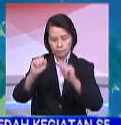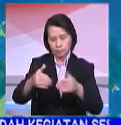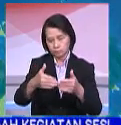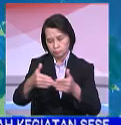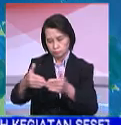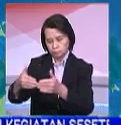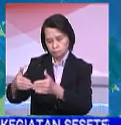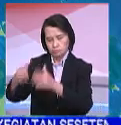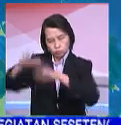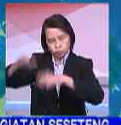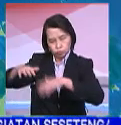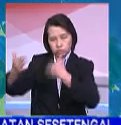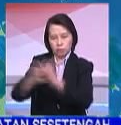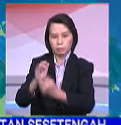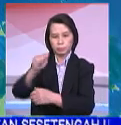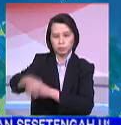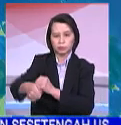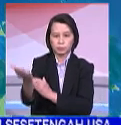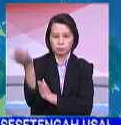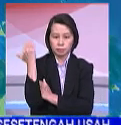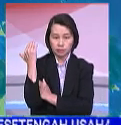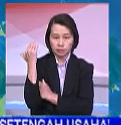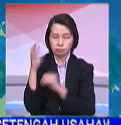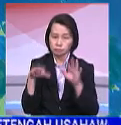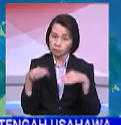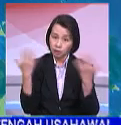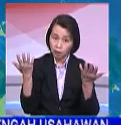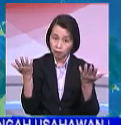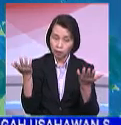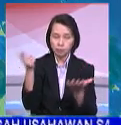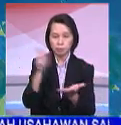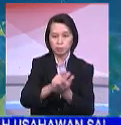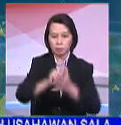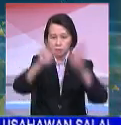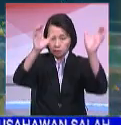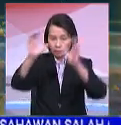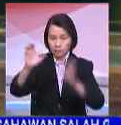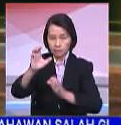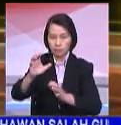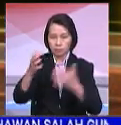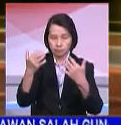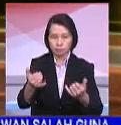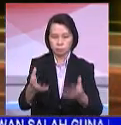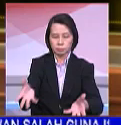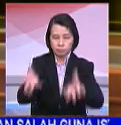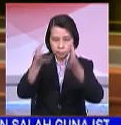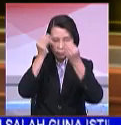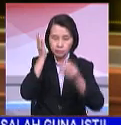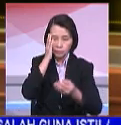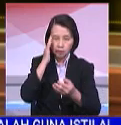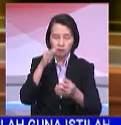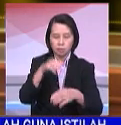berterusan sehingga ke esok pagi. Sekian dahulu laporan cuaca buat petang ini. Dapatkan informasi